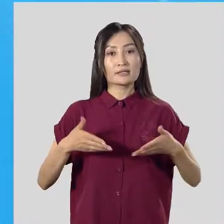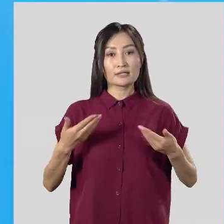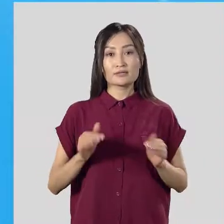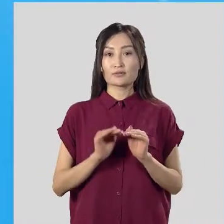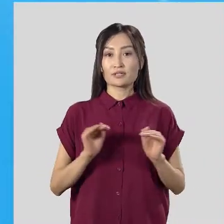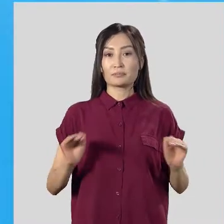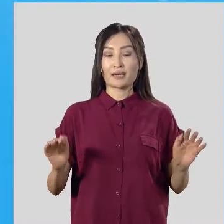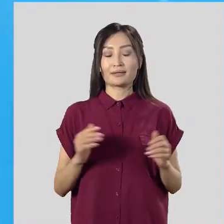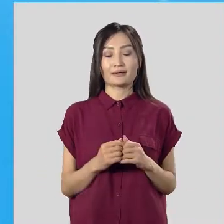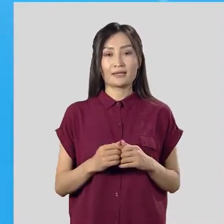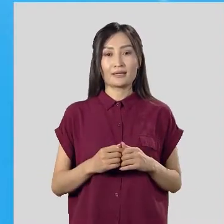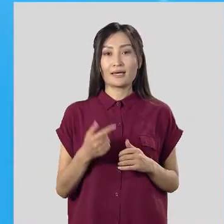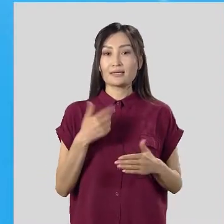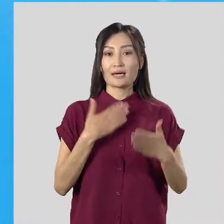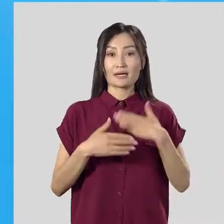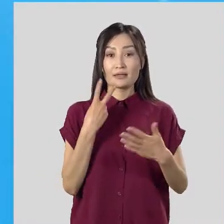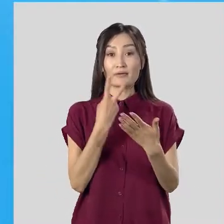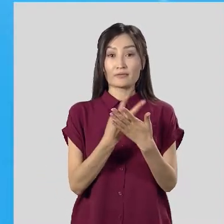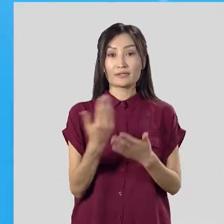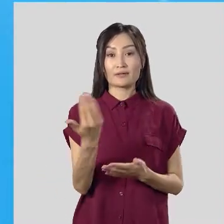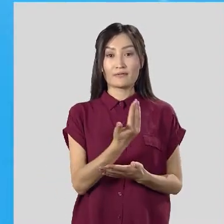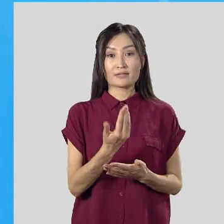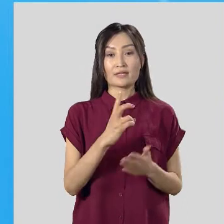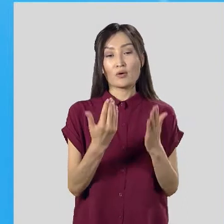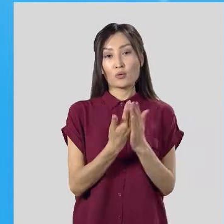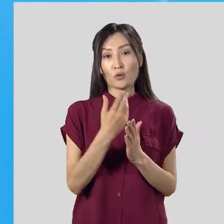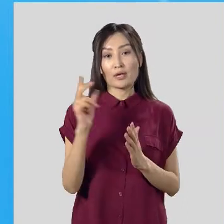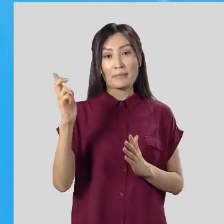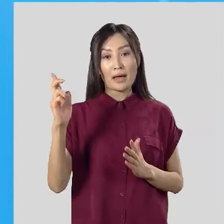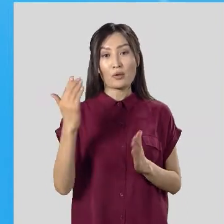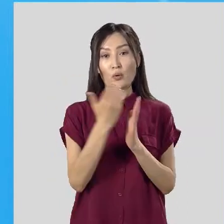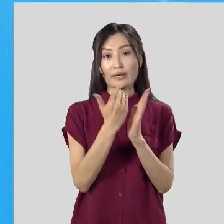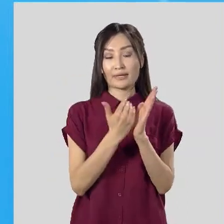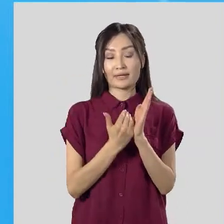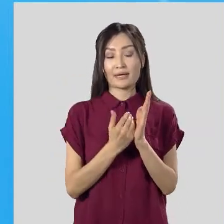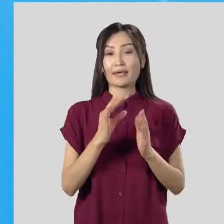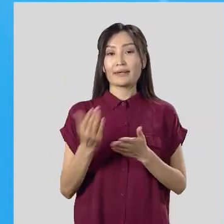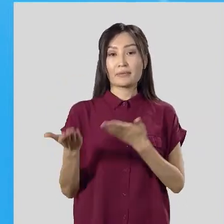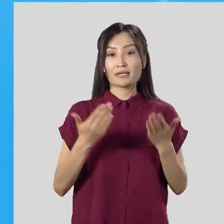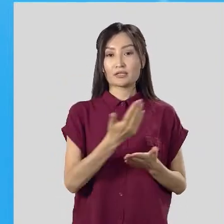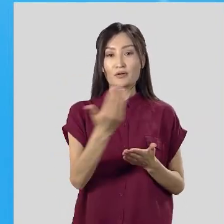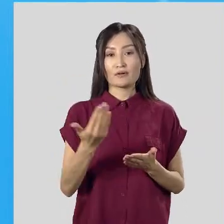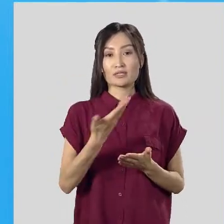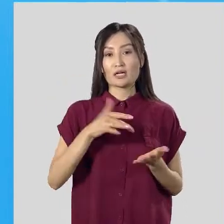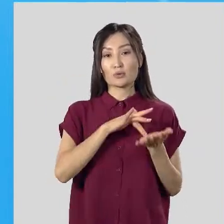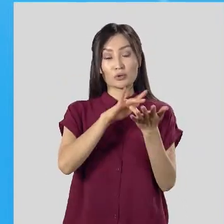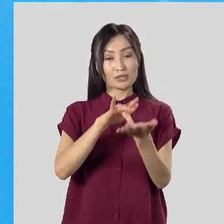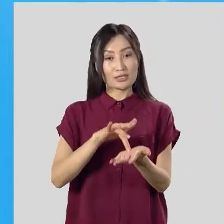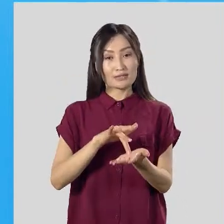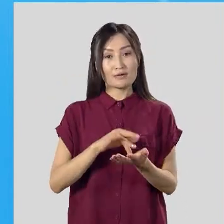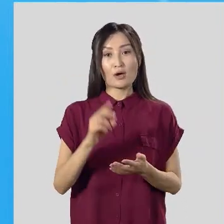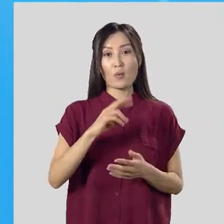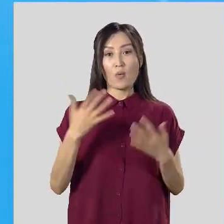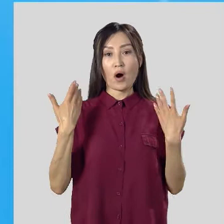Здравствуйте, ребята! Я рада приветствовать вас на уроке биологии и приглашаю вас в наше путешествие